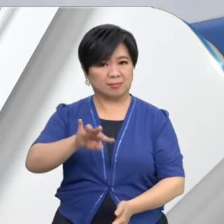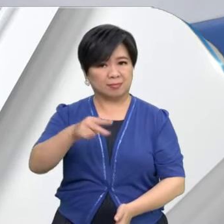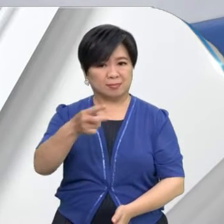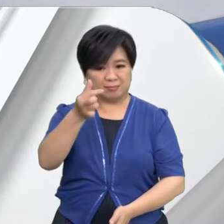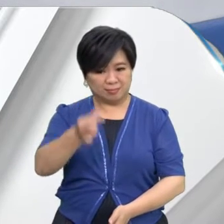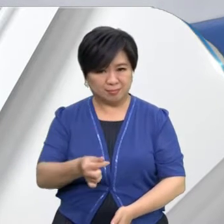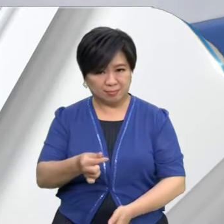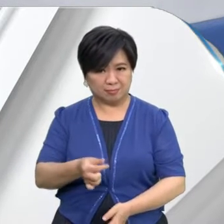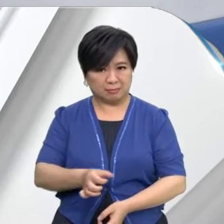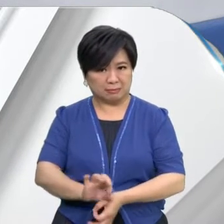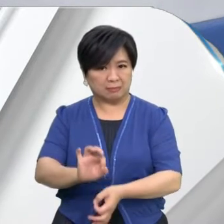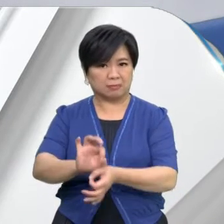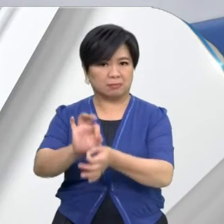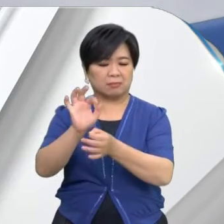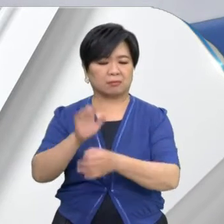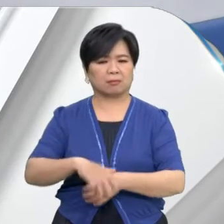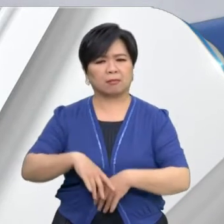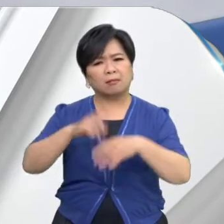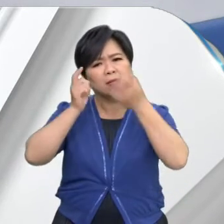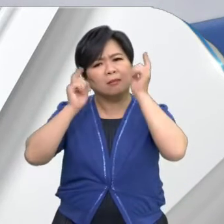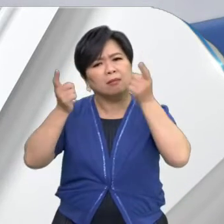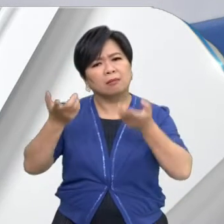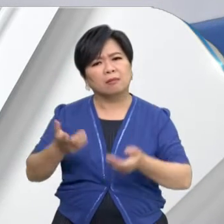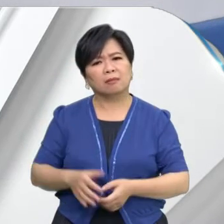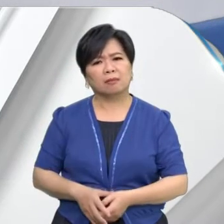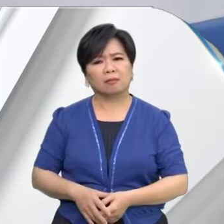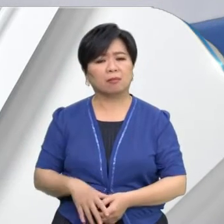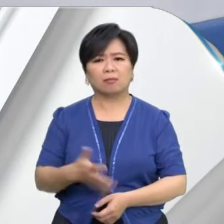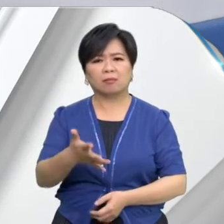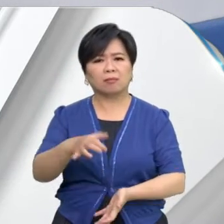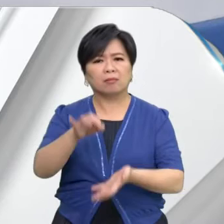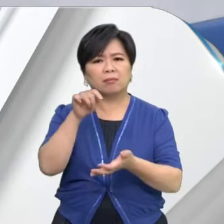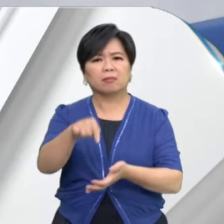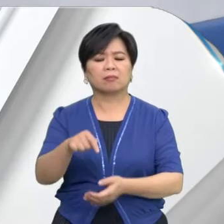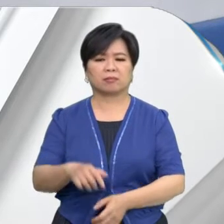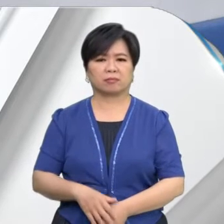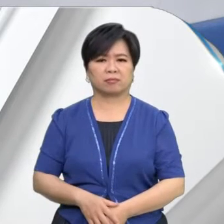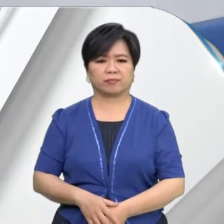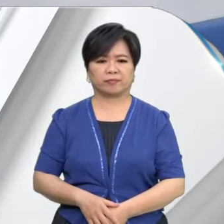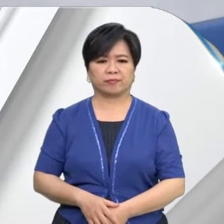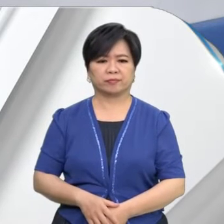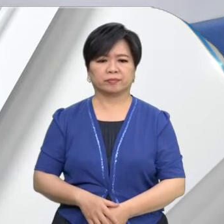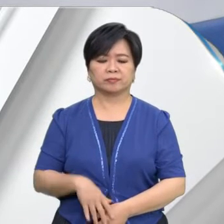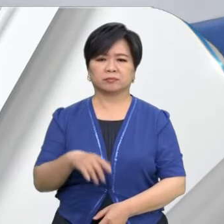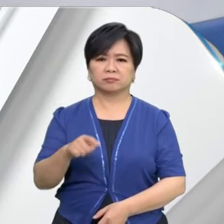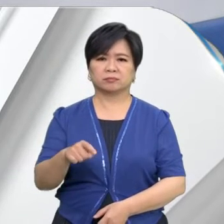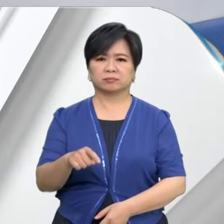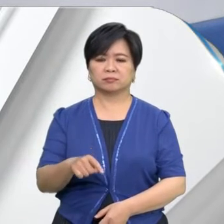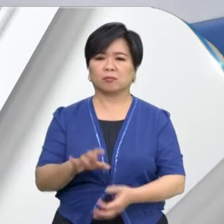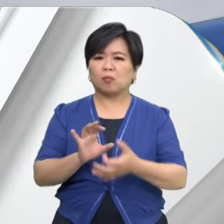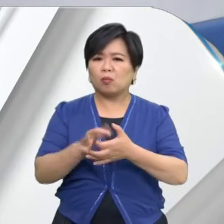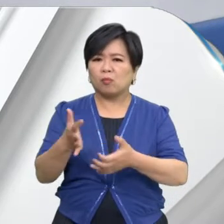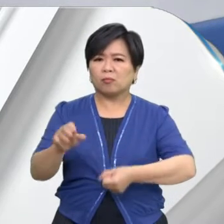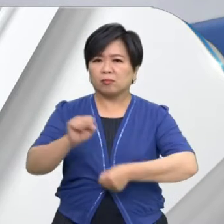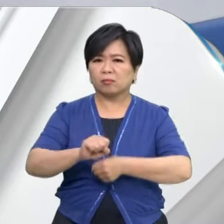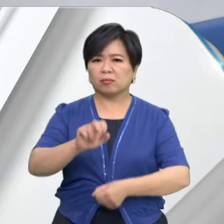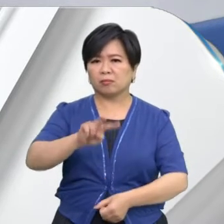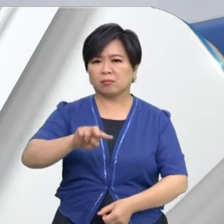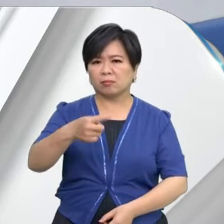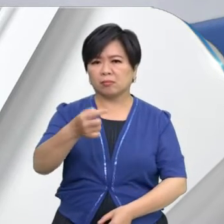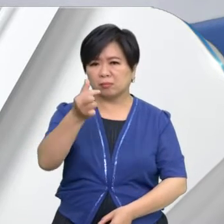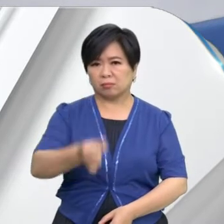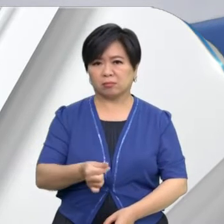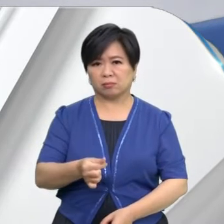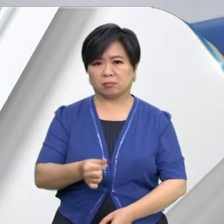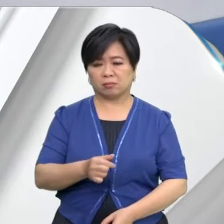4200亿，真的如同儿戏。为什么说它如同儿戏？到底为什么要增加2100亿？